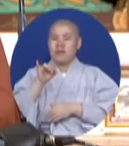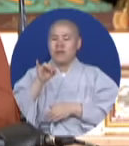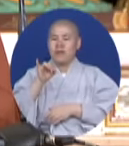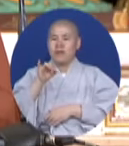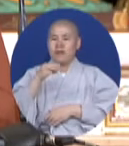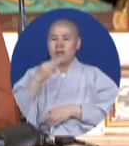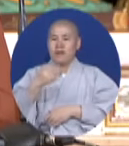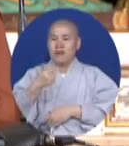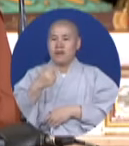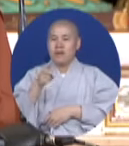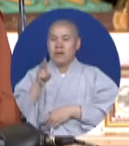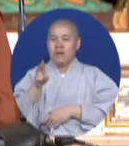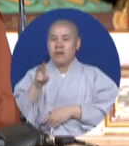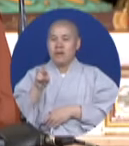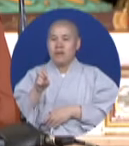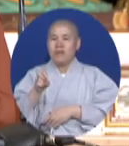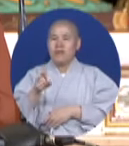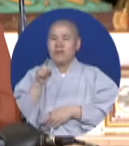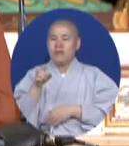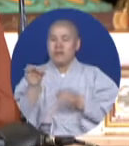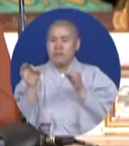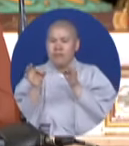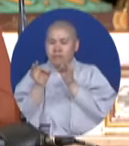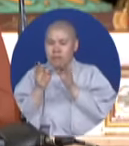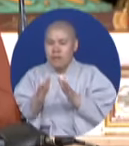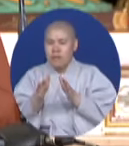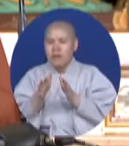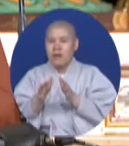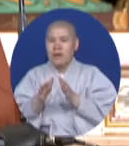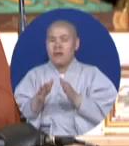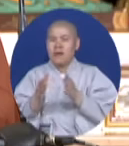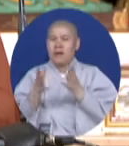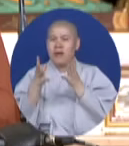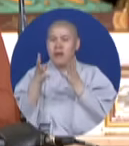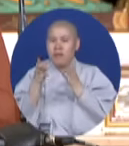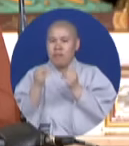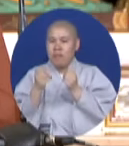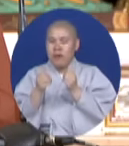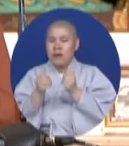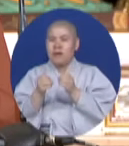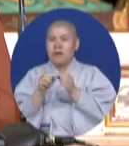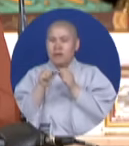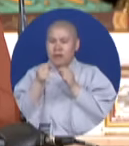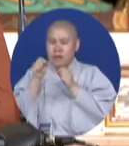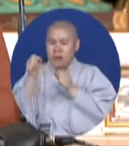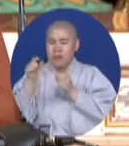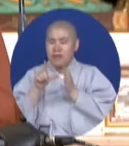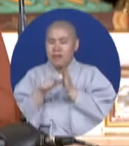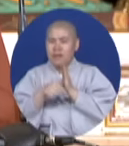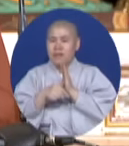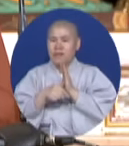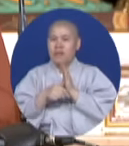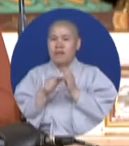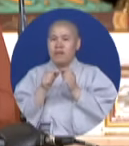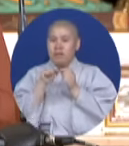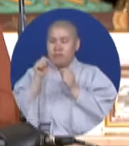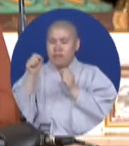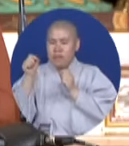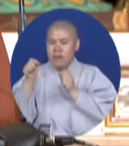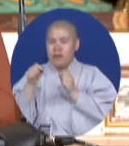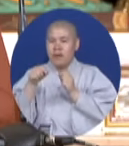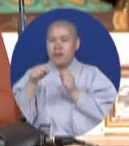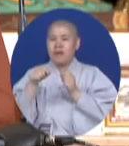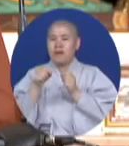일찰라가 무량겁이고 무량원겁이 즉일염이요 무량겁이 바로